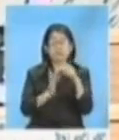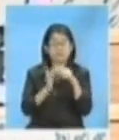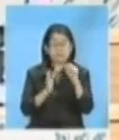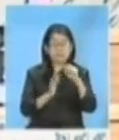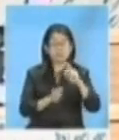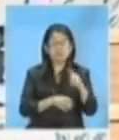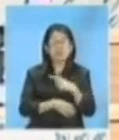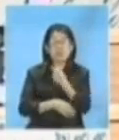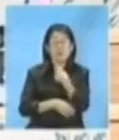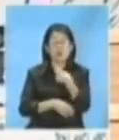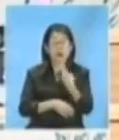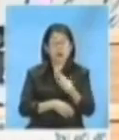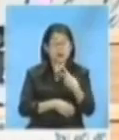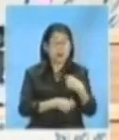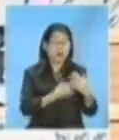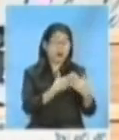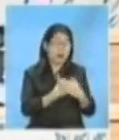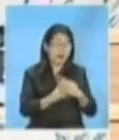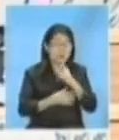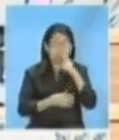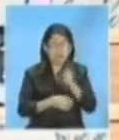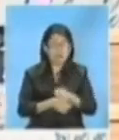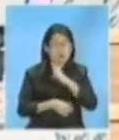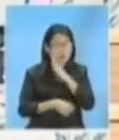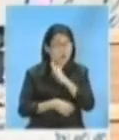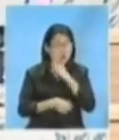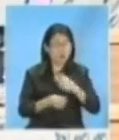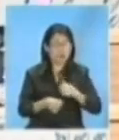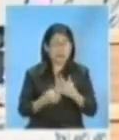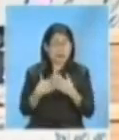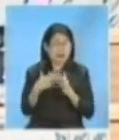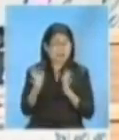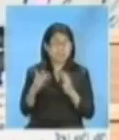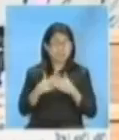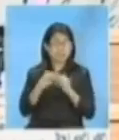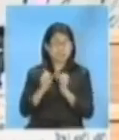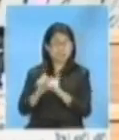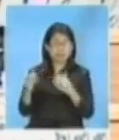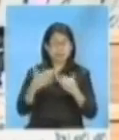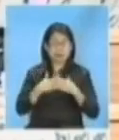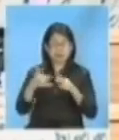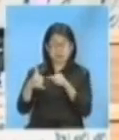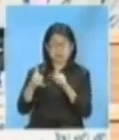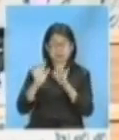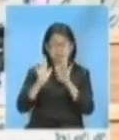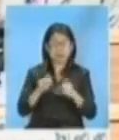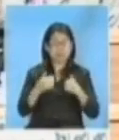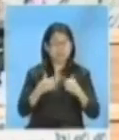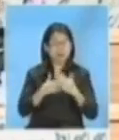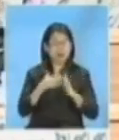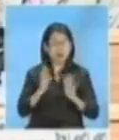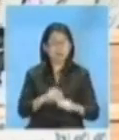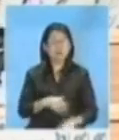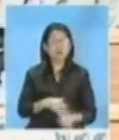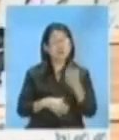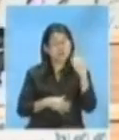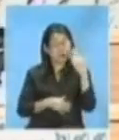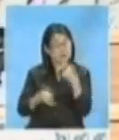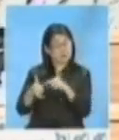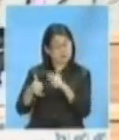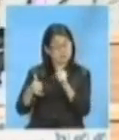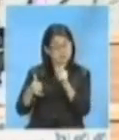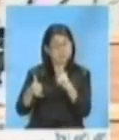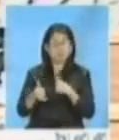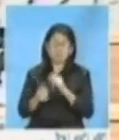ารักกันกล่าวเท็จนะท่านประธานคือพฤติกรรมอย่างนี้ผมไม่รักด้วยนะท่านประธานคือถ้าเป็นพฤติกรรมแต่ก่อนเนี่ยผมยังบ